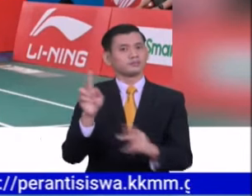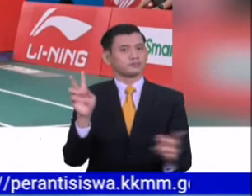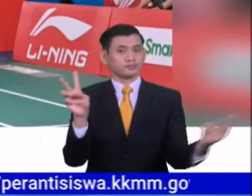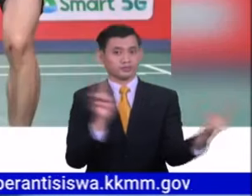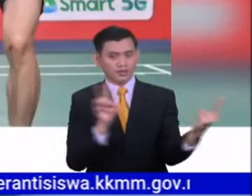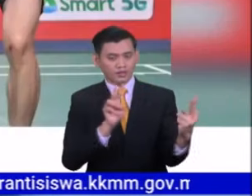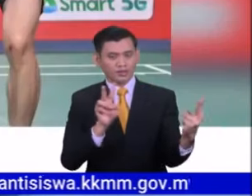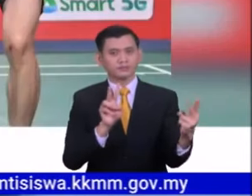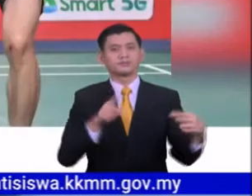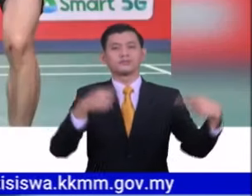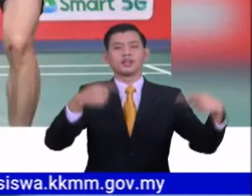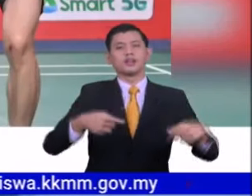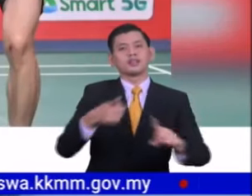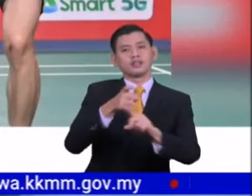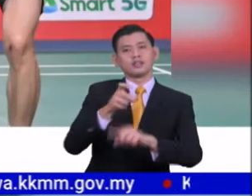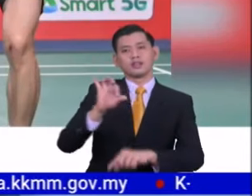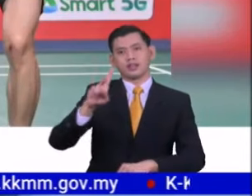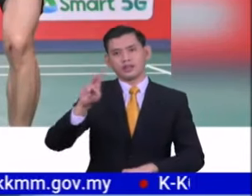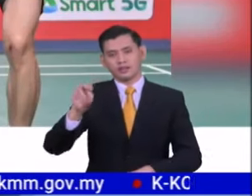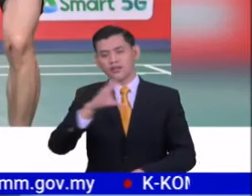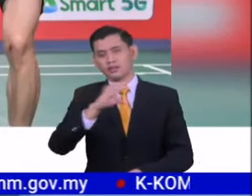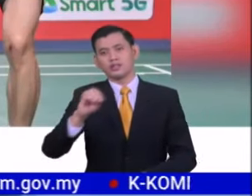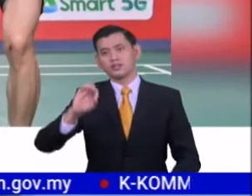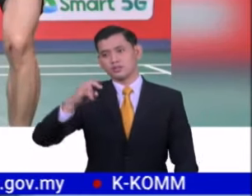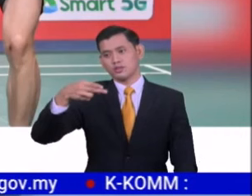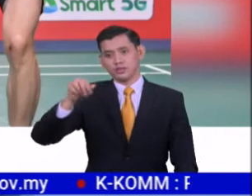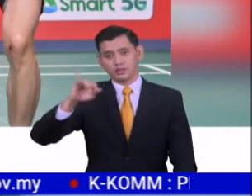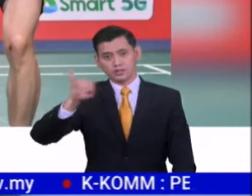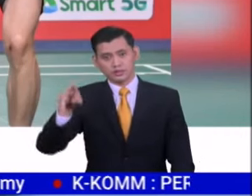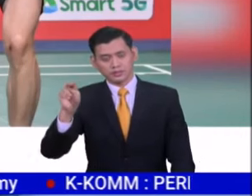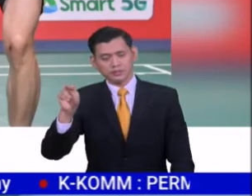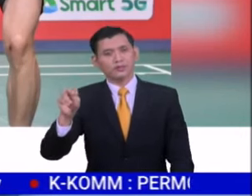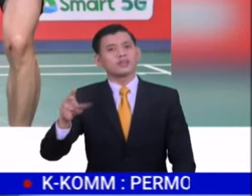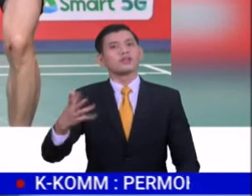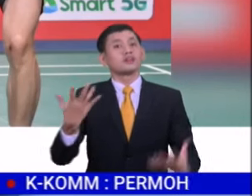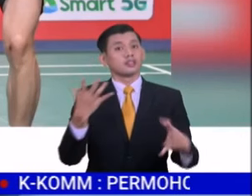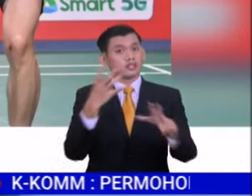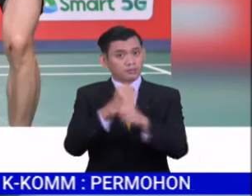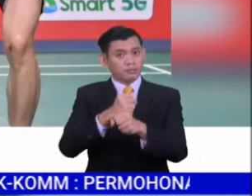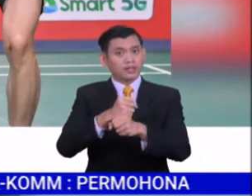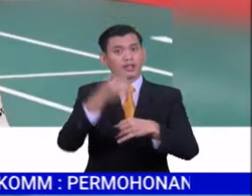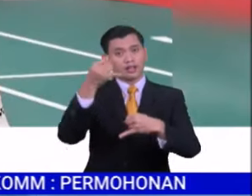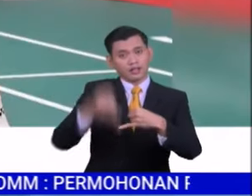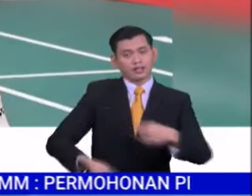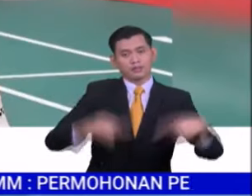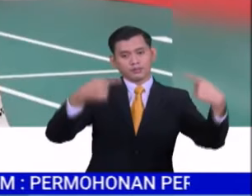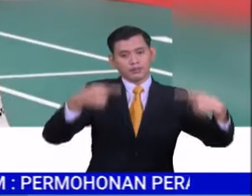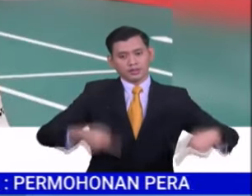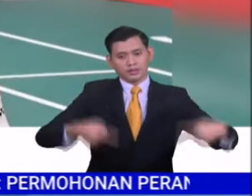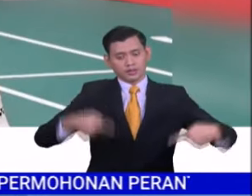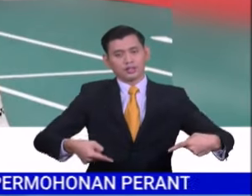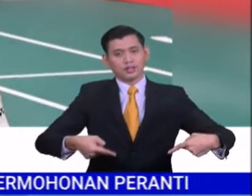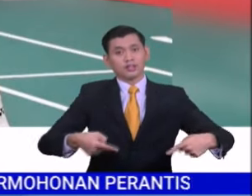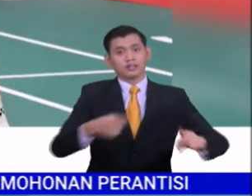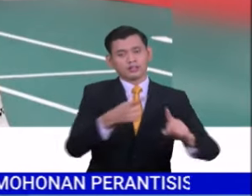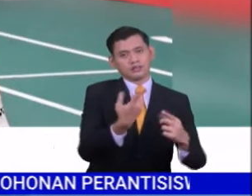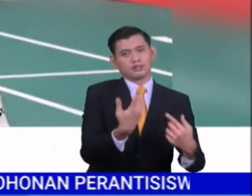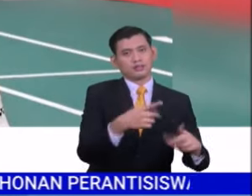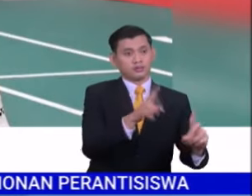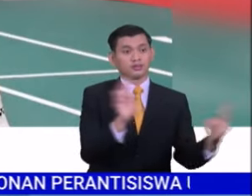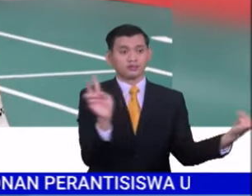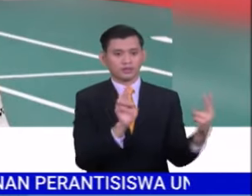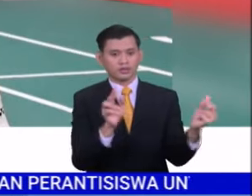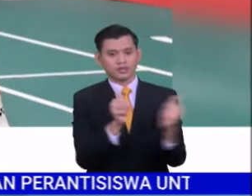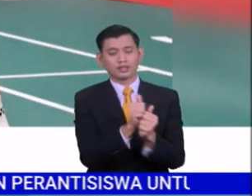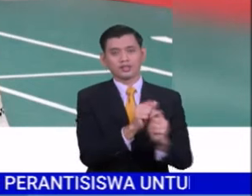lelaki menerusi gandingan Arvencia dan Sohuyik. Mereka melangkah ke perlawanan akhir selepas menyingkirkan pasangan senegara Goh